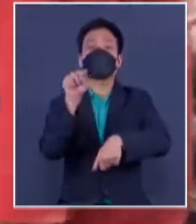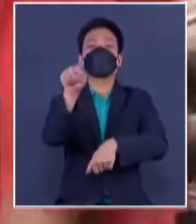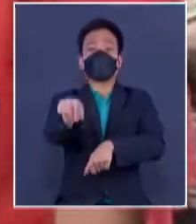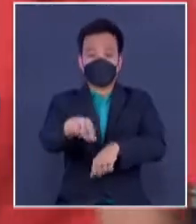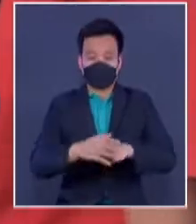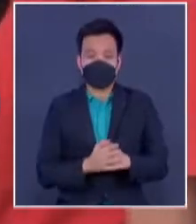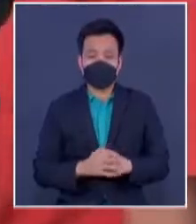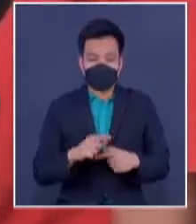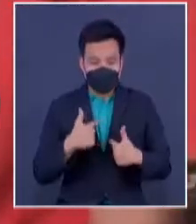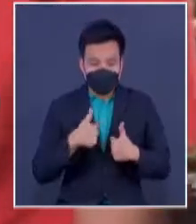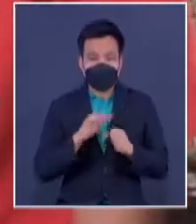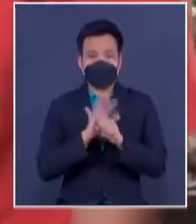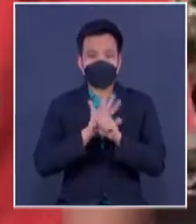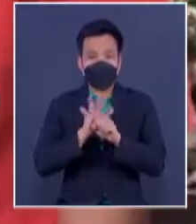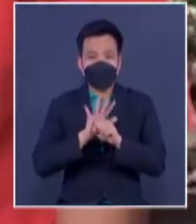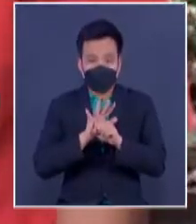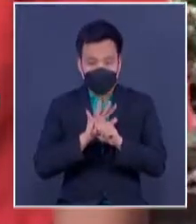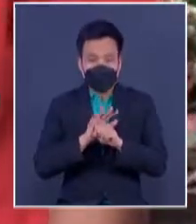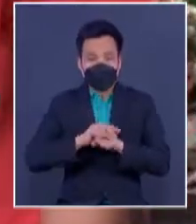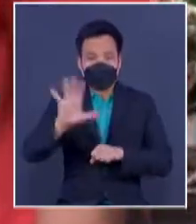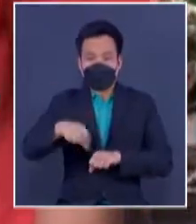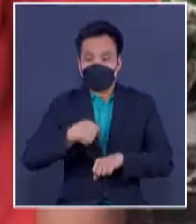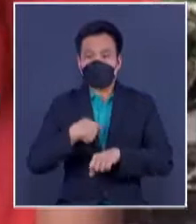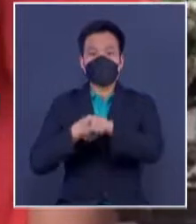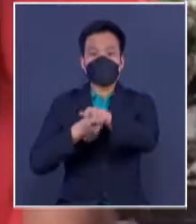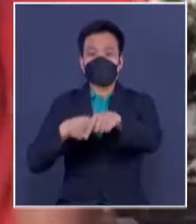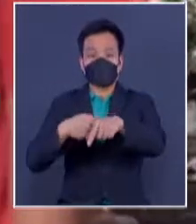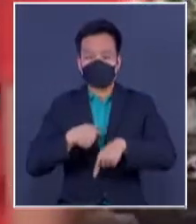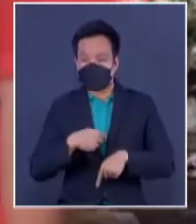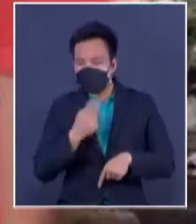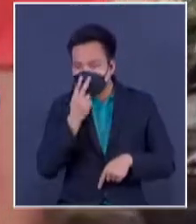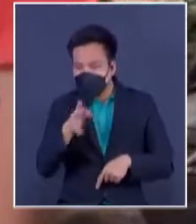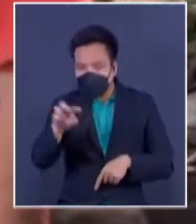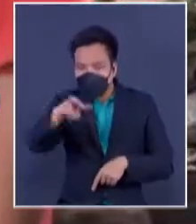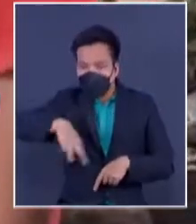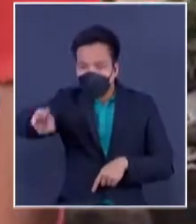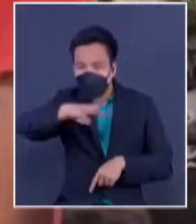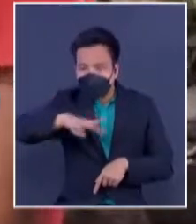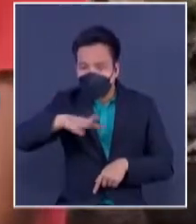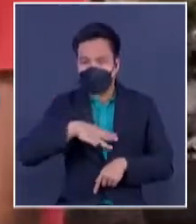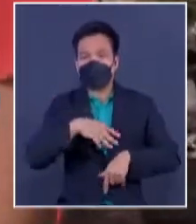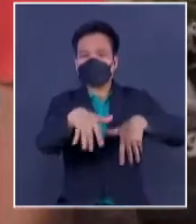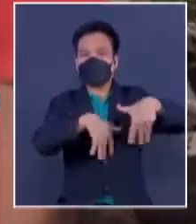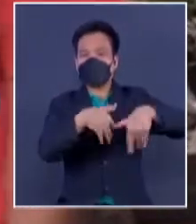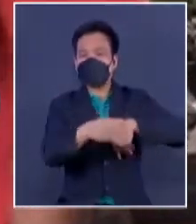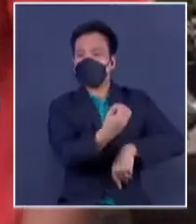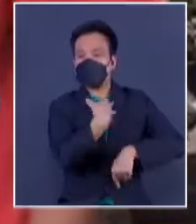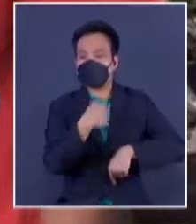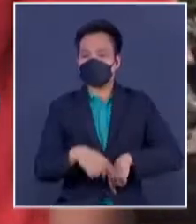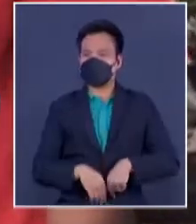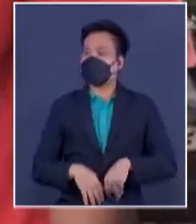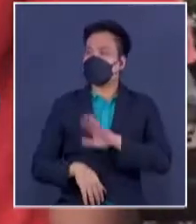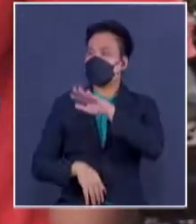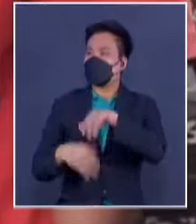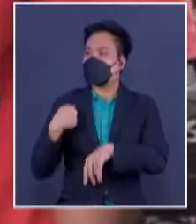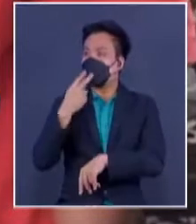ปเอาควายกลับเข้าบ้านก็ไม่เห็นในนี้มีคนบอกว่ามีผู้หญิงอะจูงไปโน ้ นเลยตามไปแล้วพอดีเรา